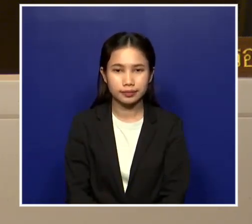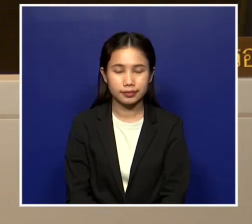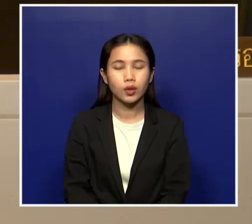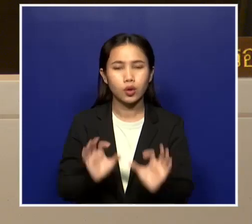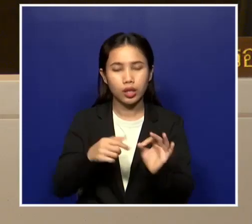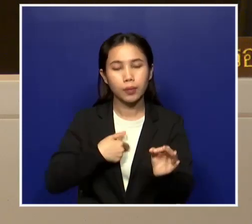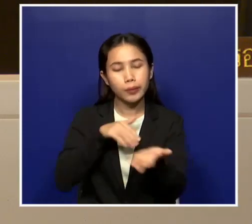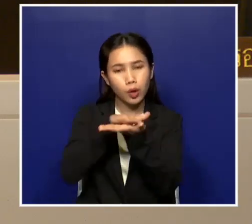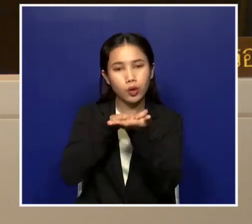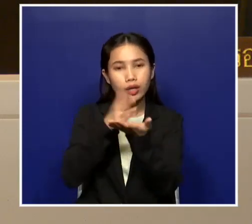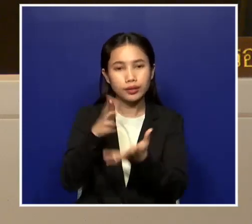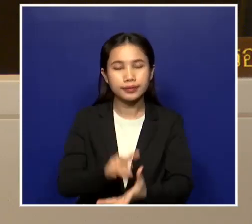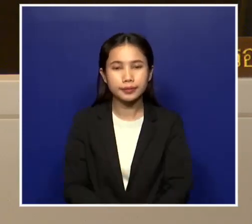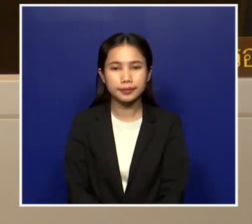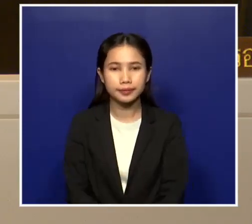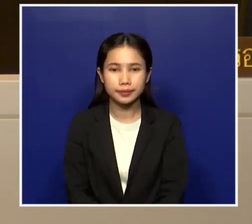ครับ